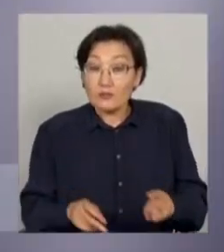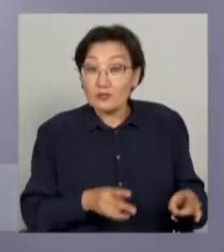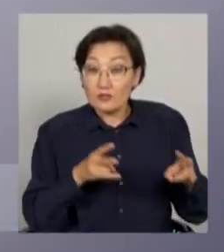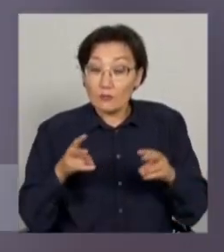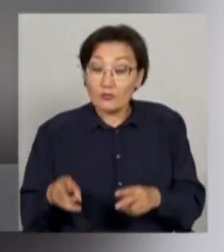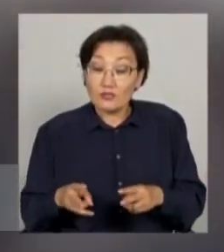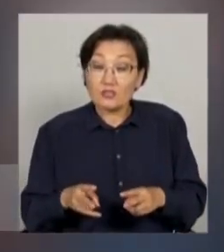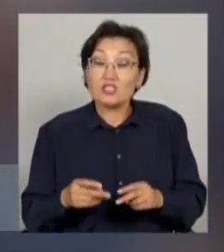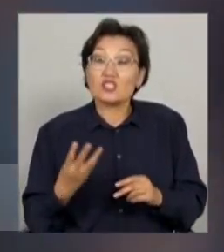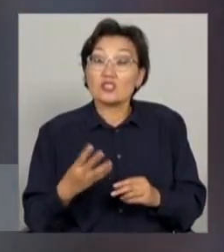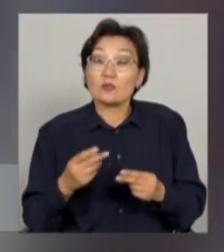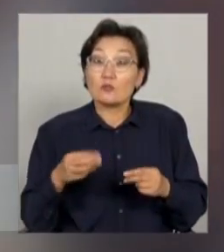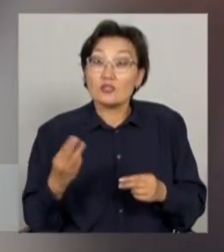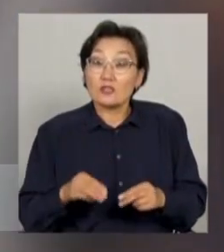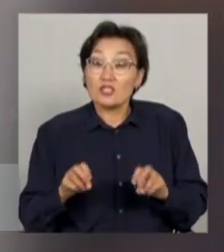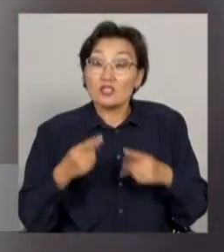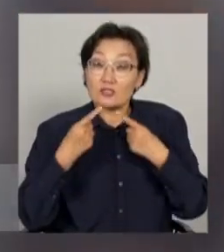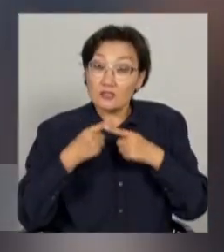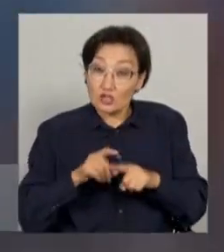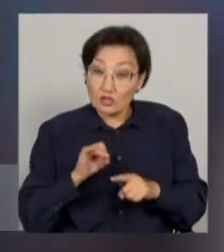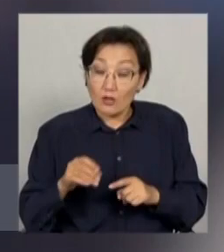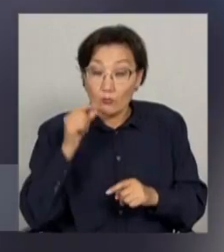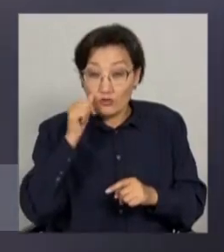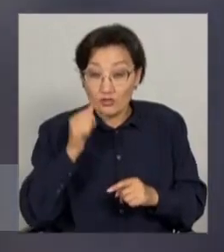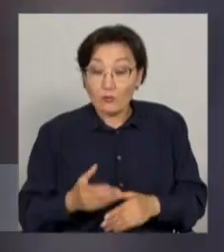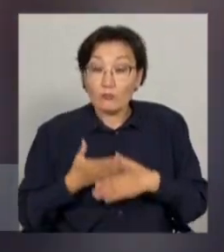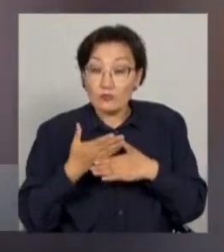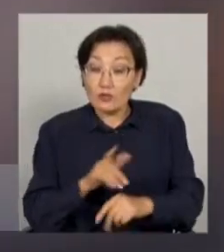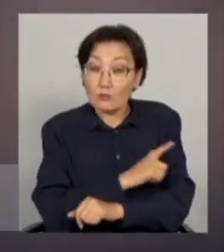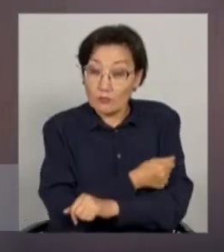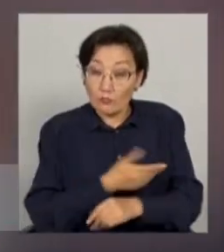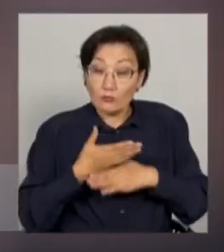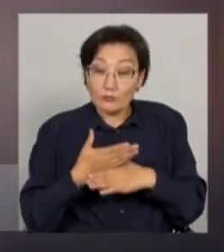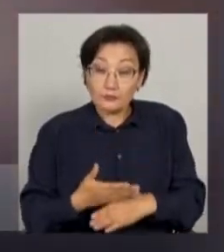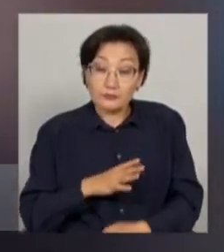было направлено 4 единицы специальной техники. Мужчине оказали